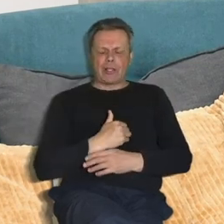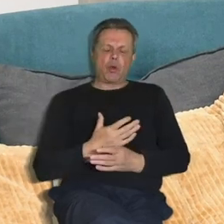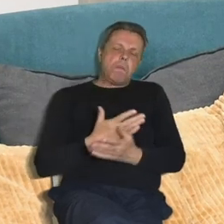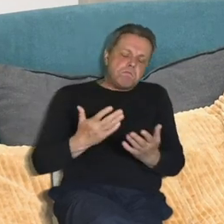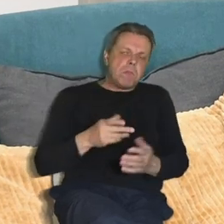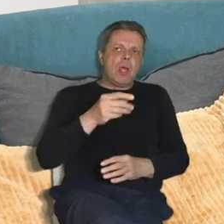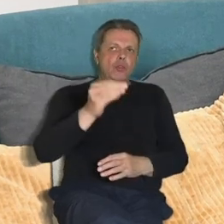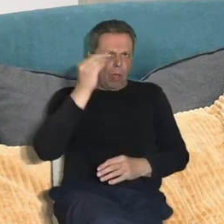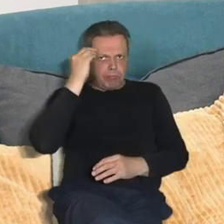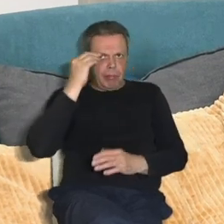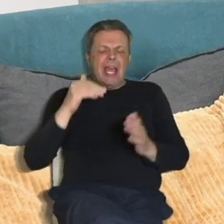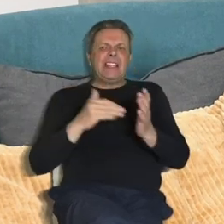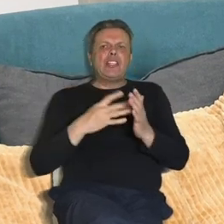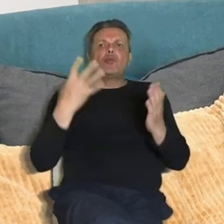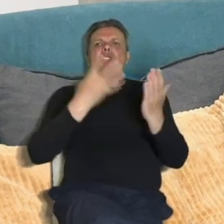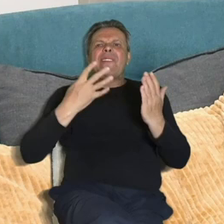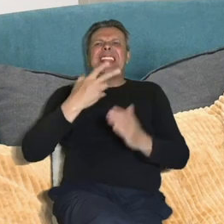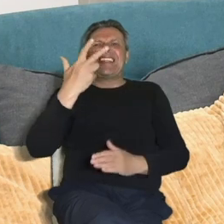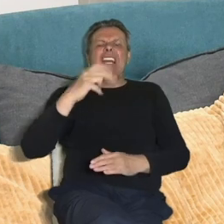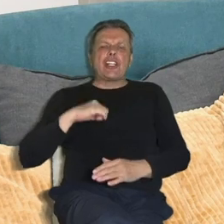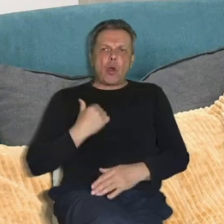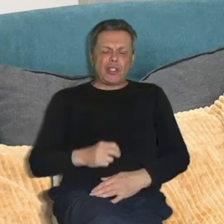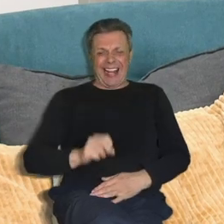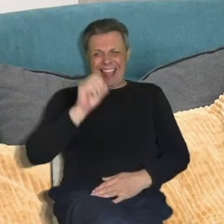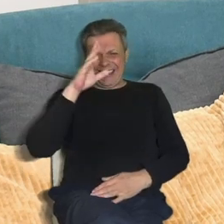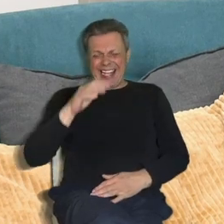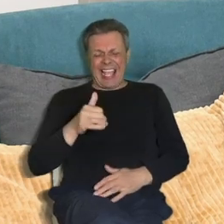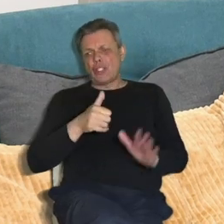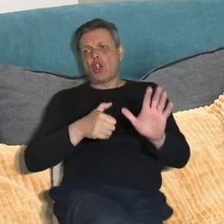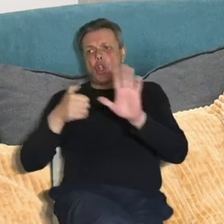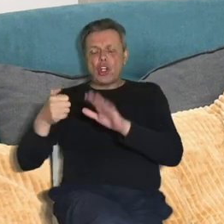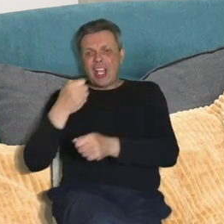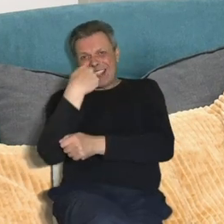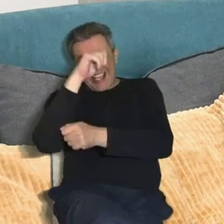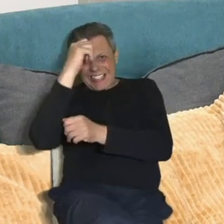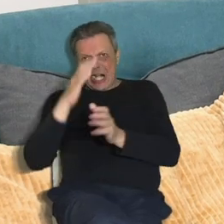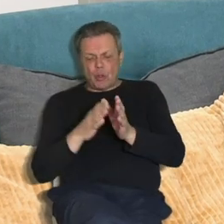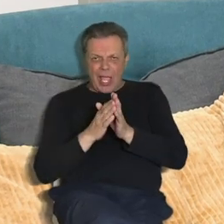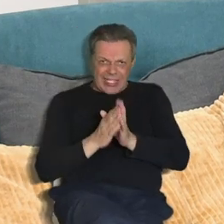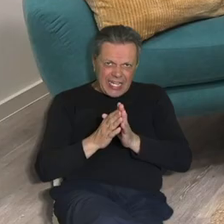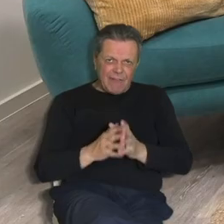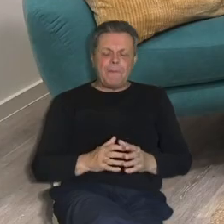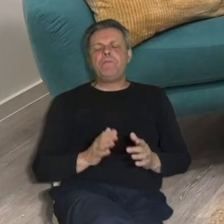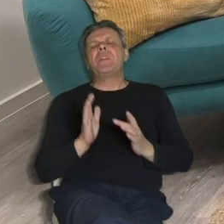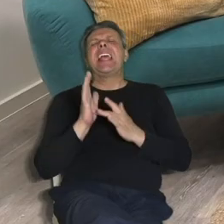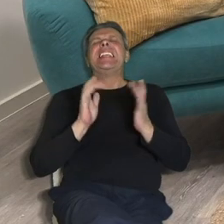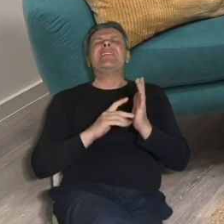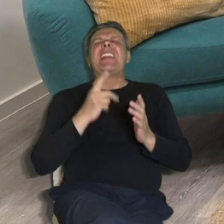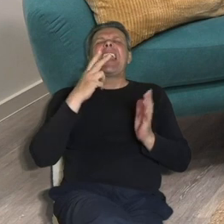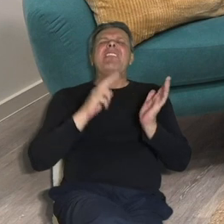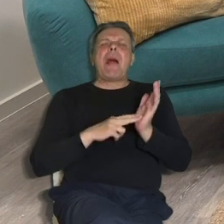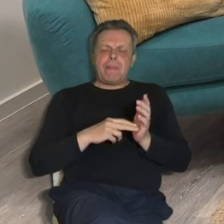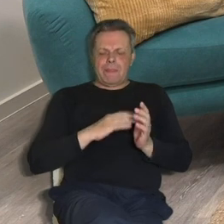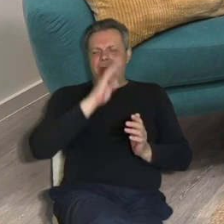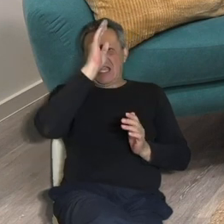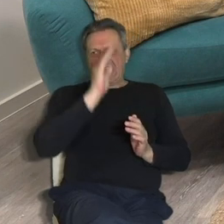je 1093. godina. Nakon toga, u 13. stoljeću, se izgrađuje ta crkva Svetoga Ivana Krstitelja, po čemu i dobija